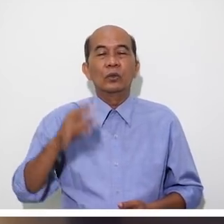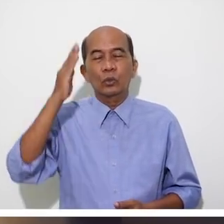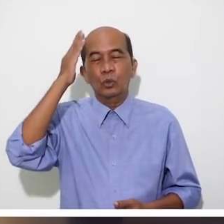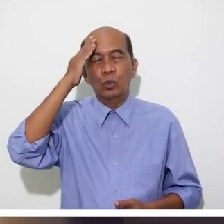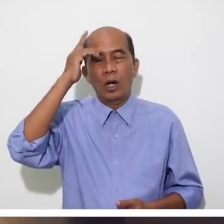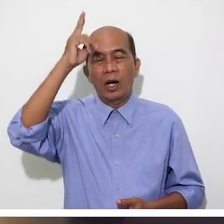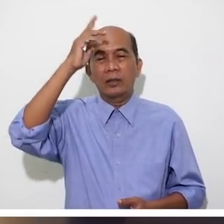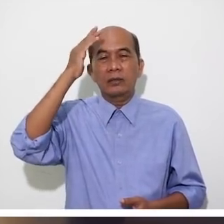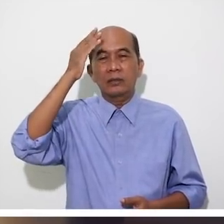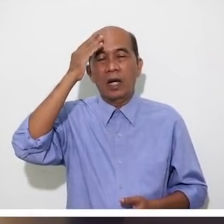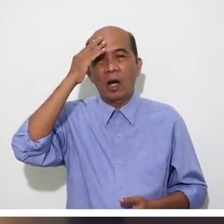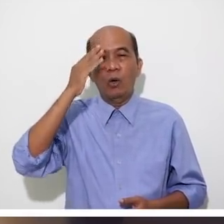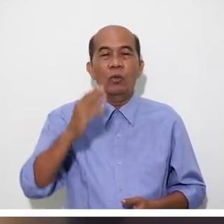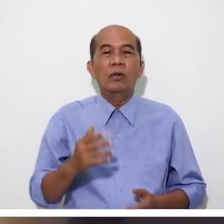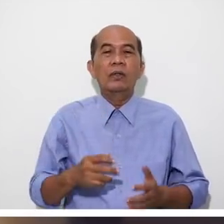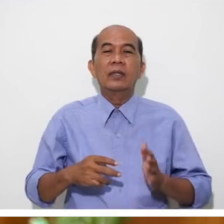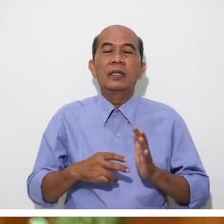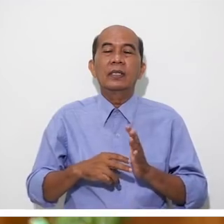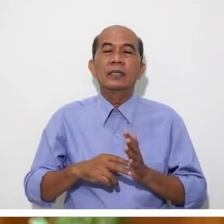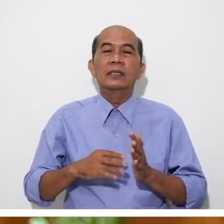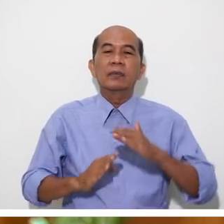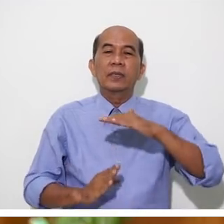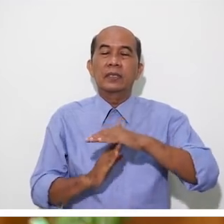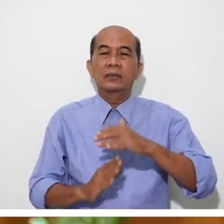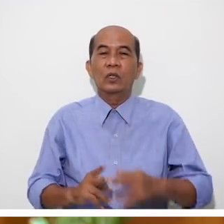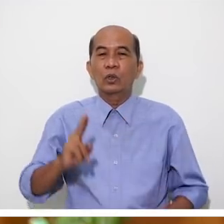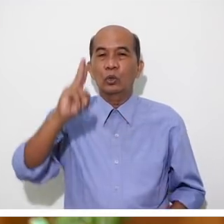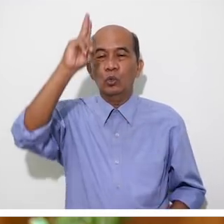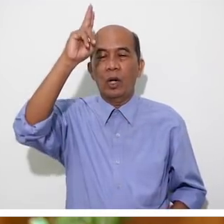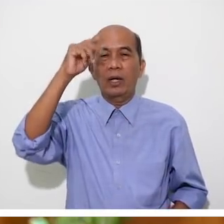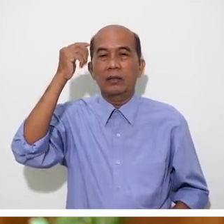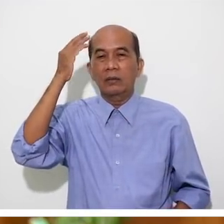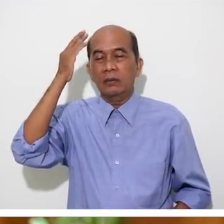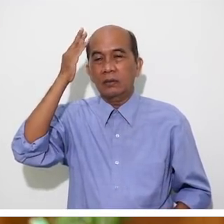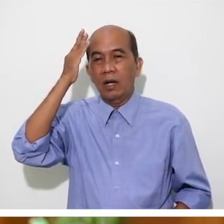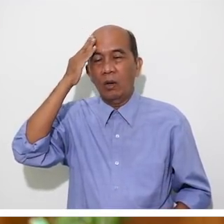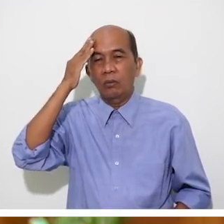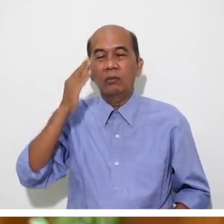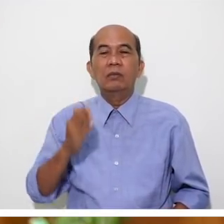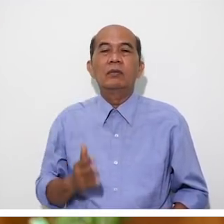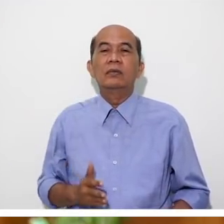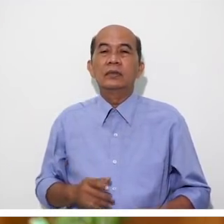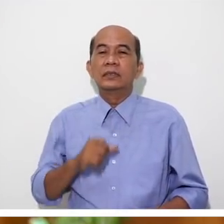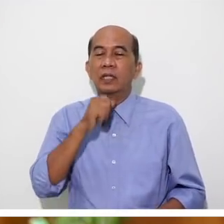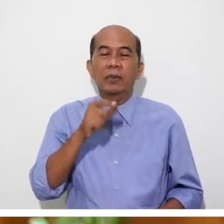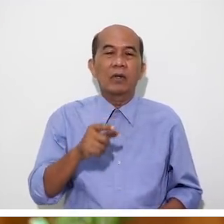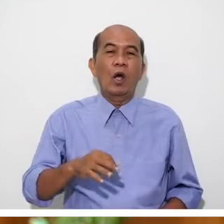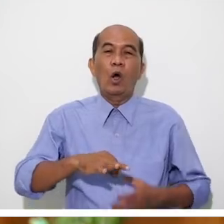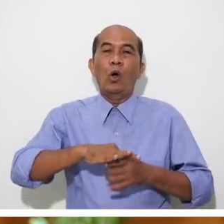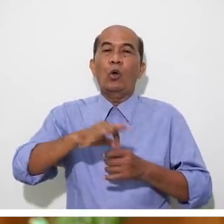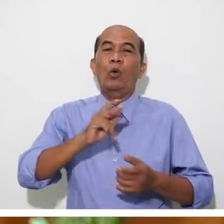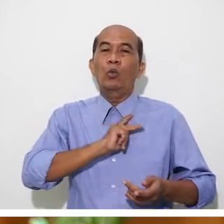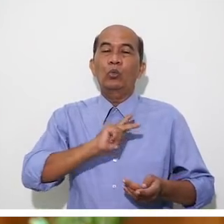saudara, Tuhan tahu siapa saudara. Itu sebabnya Roh Kudus tinggal dan diam dalam